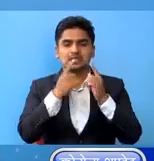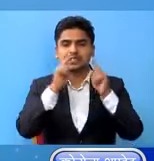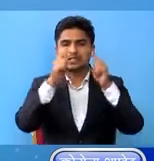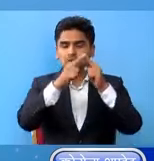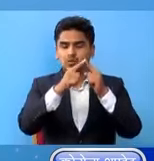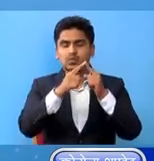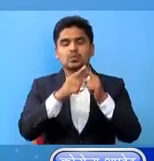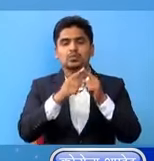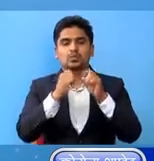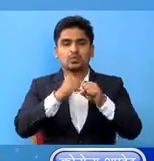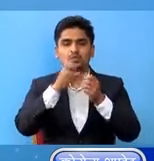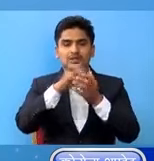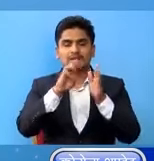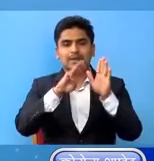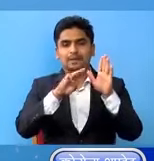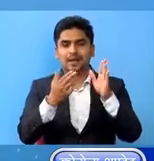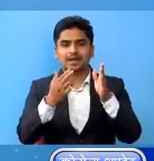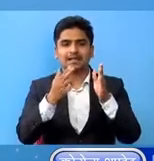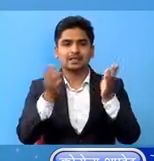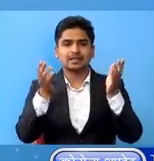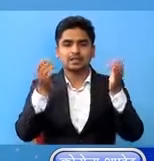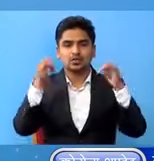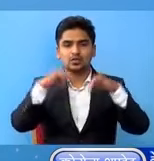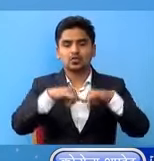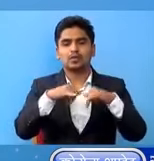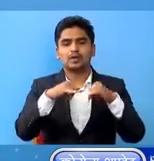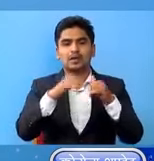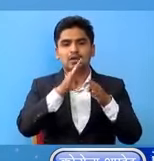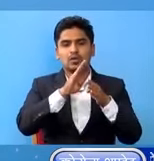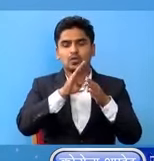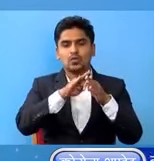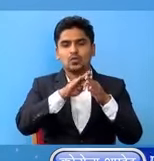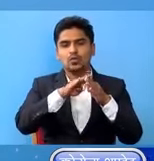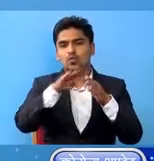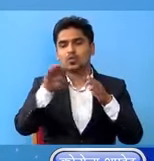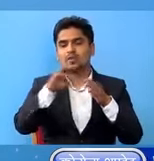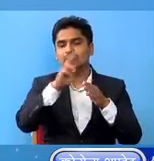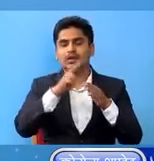सोलुखुम्बु मुस्ताङ म्याग्दी डोल्पा हुम्ला र मुगु रहेका छन्।